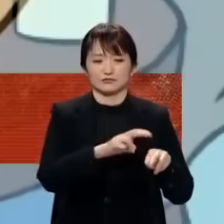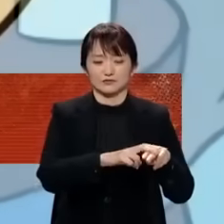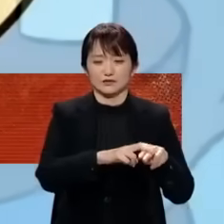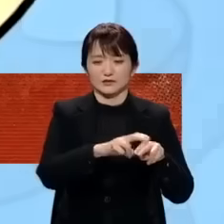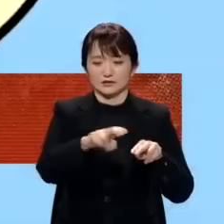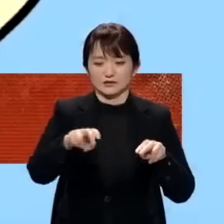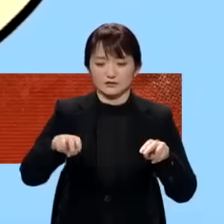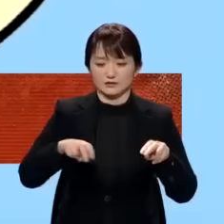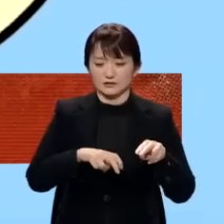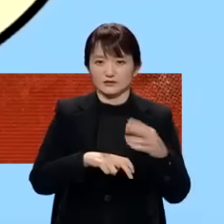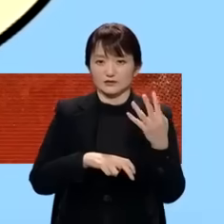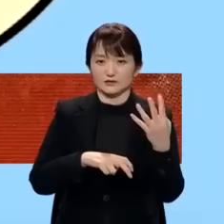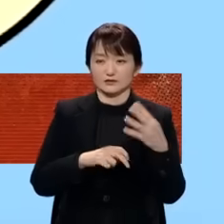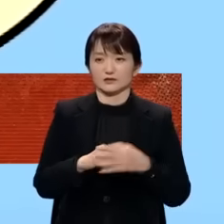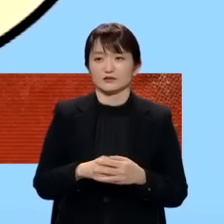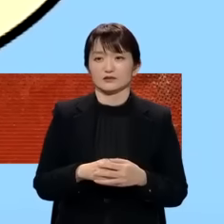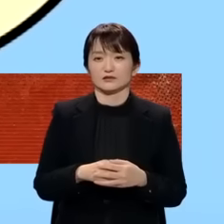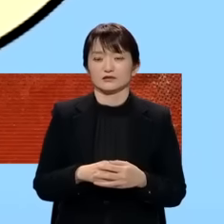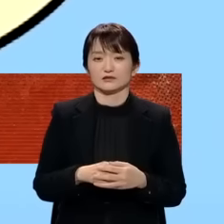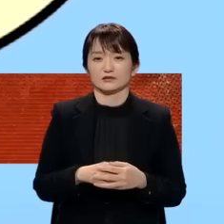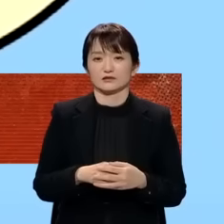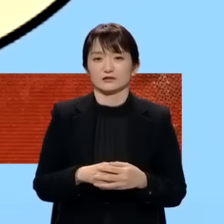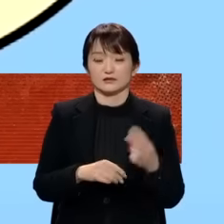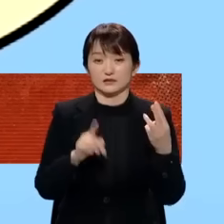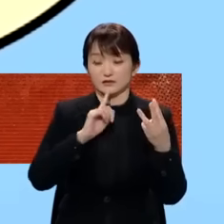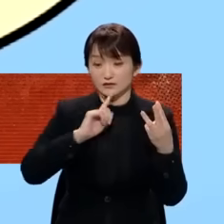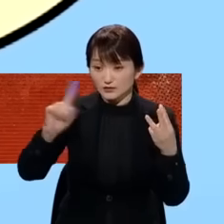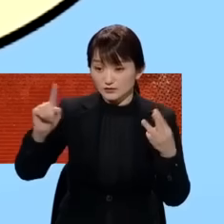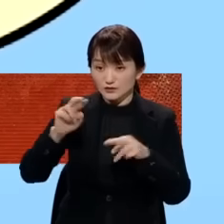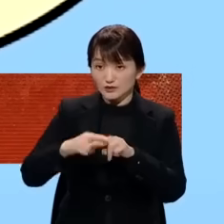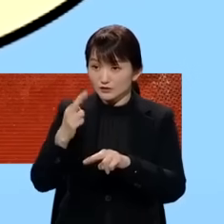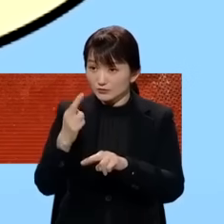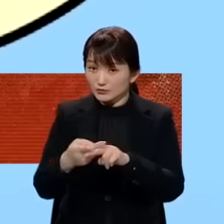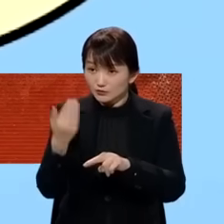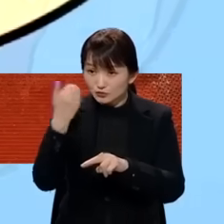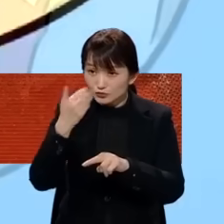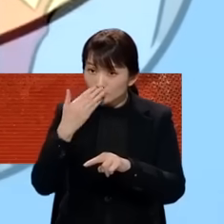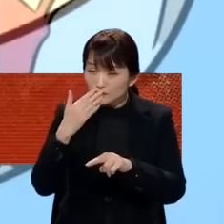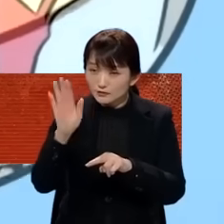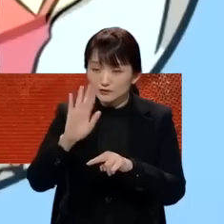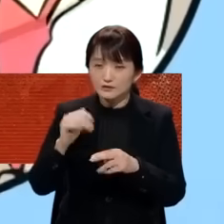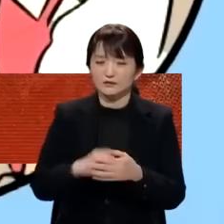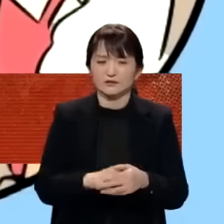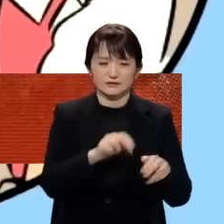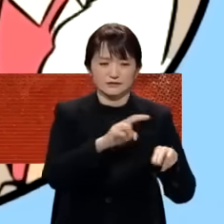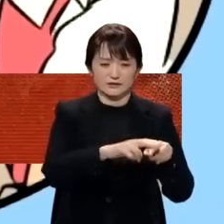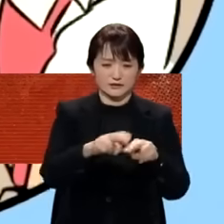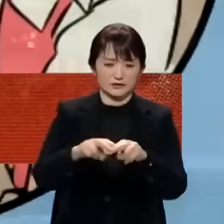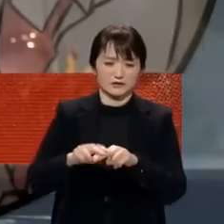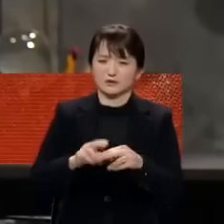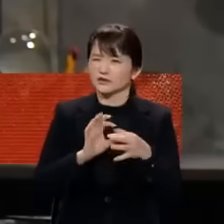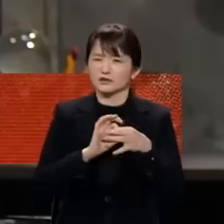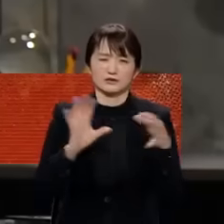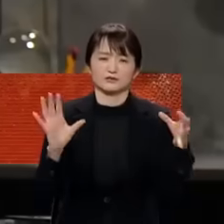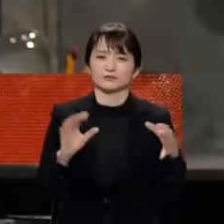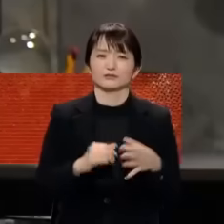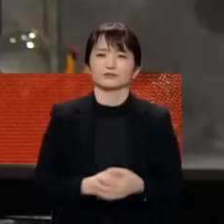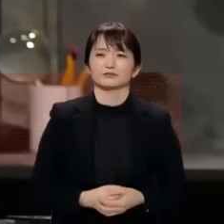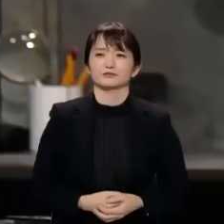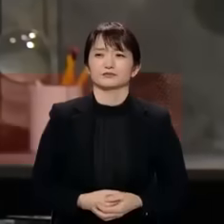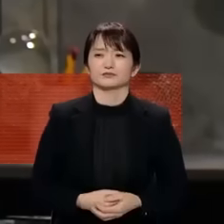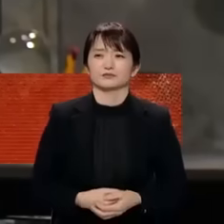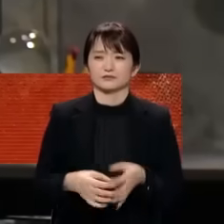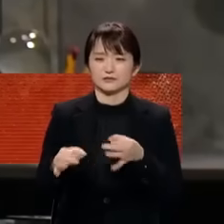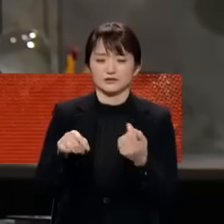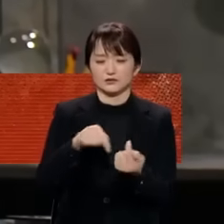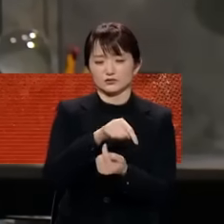시켜놓으면 하나 그 비 빈 자리 누가 와서 먹습니까 어차피 빈 자리입니다 자리하고 저는 관계가 없는 얘기 같아요 그냥 영업